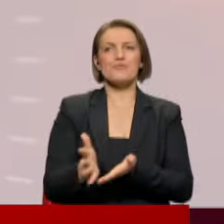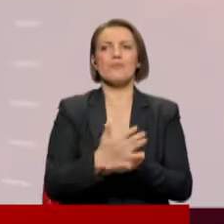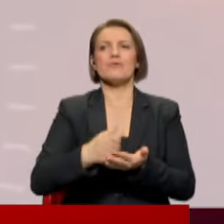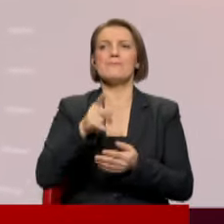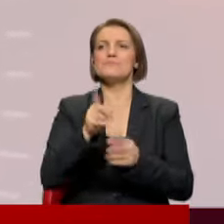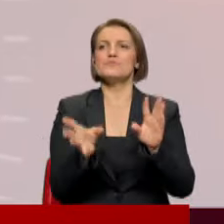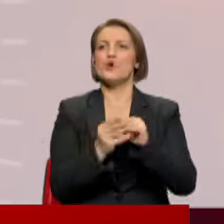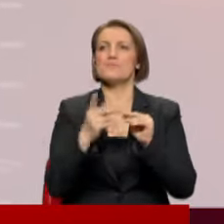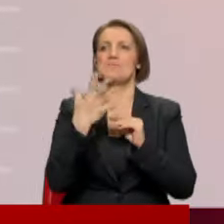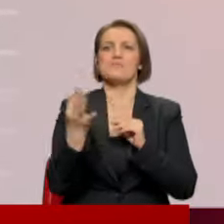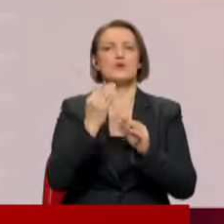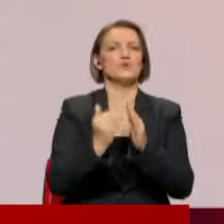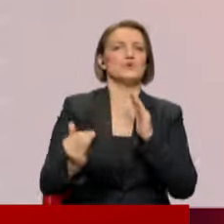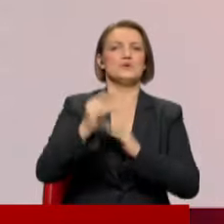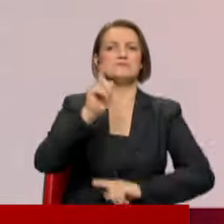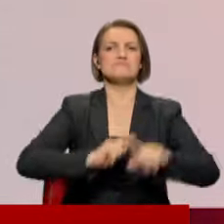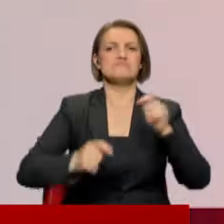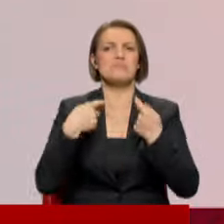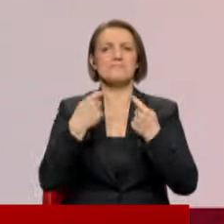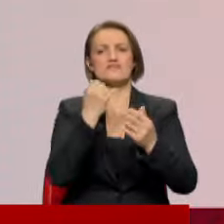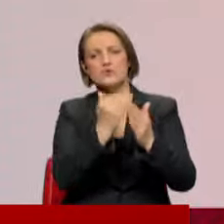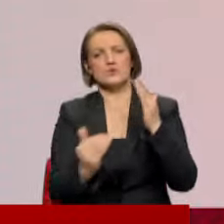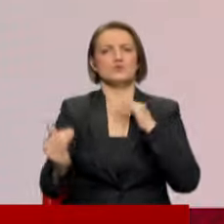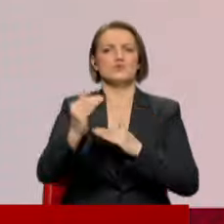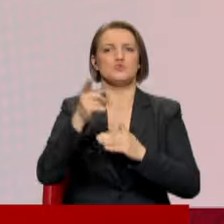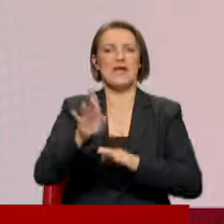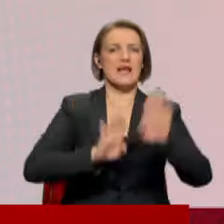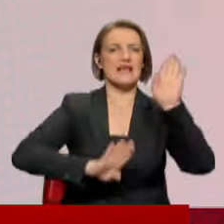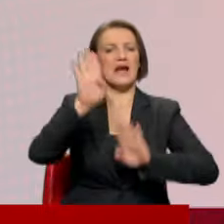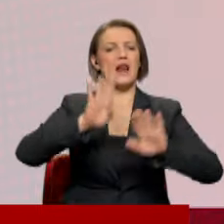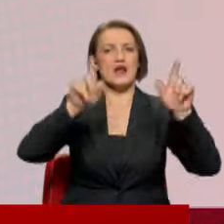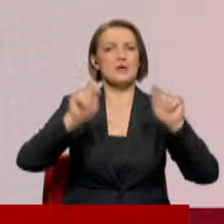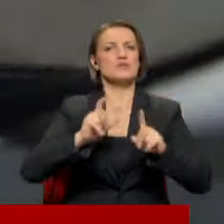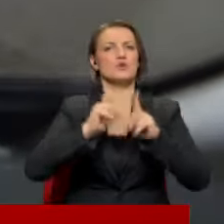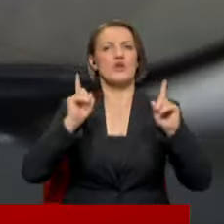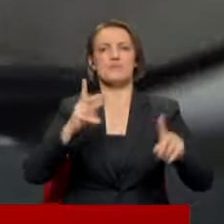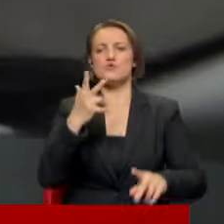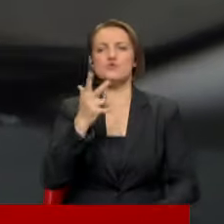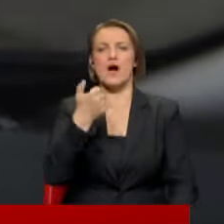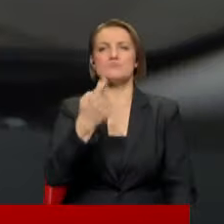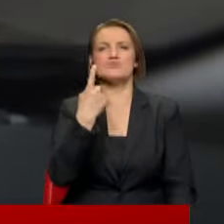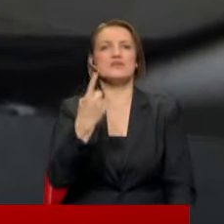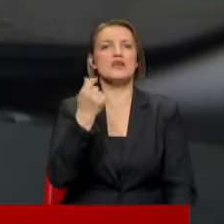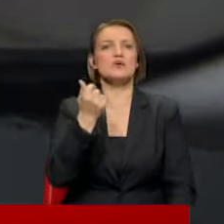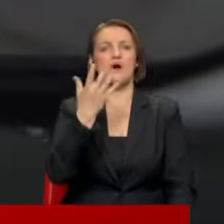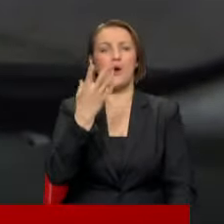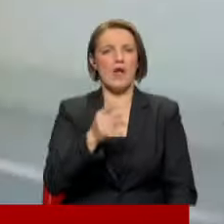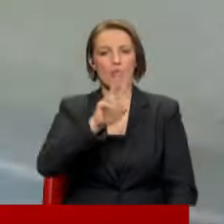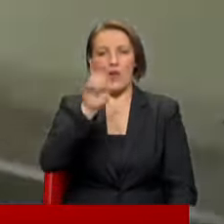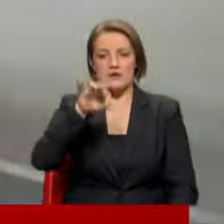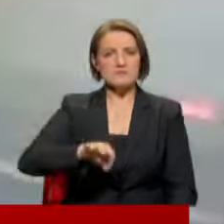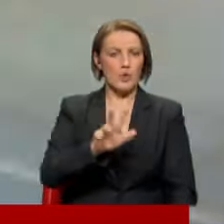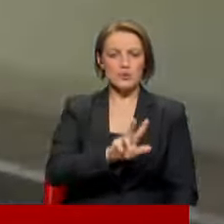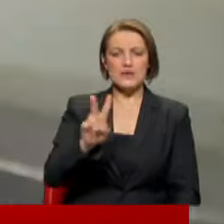5 milyar lirayı aştı yani yapım maliyetinin çok üstüne çıktı ihalesi yapıldığı dönemde 3 lir 61 kuruş olan Dolar bugün